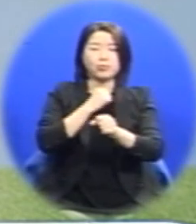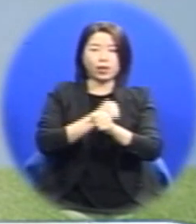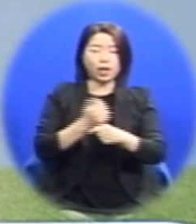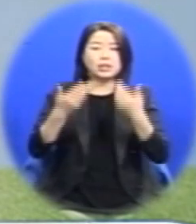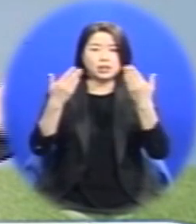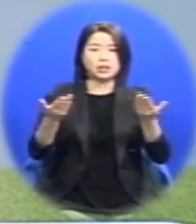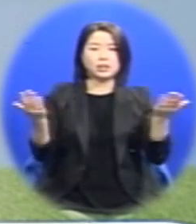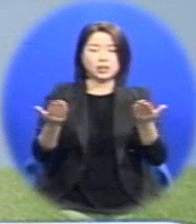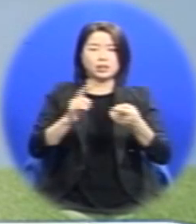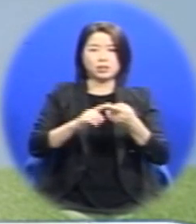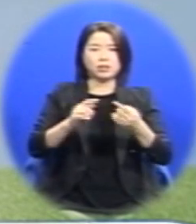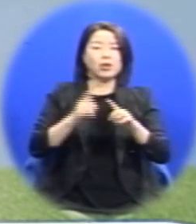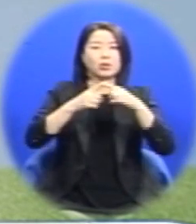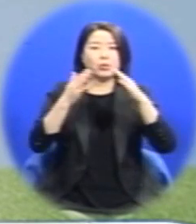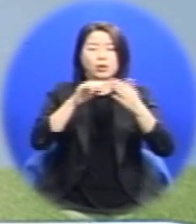교회의 부채를 해결하신다고.